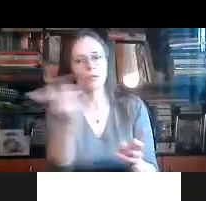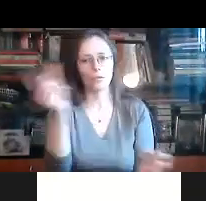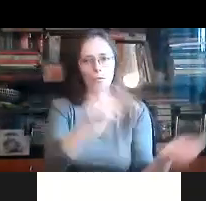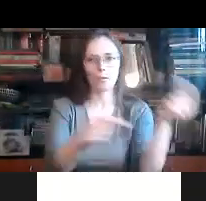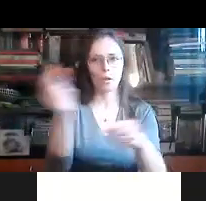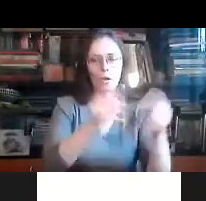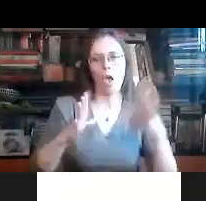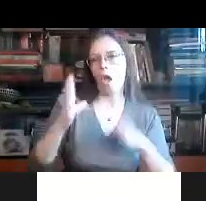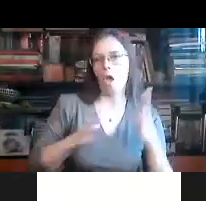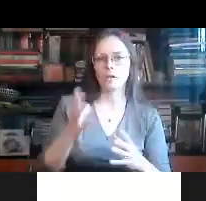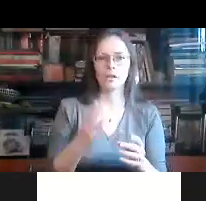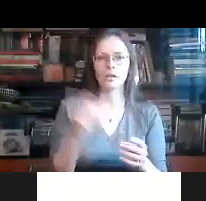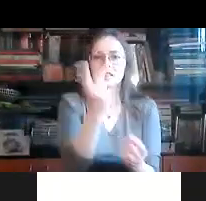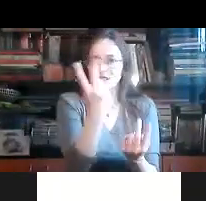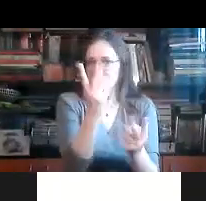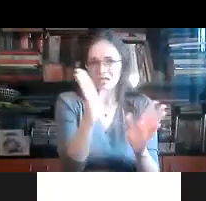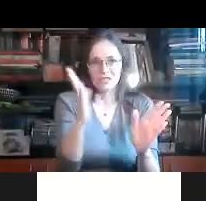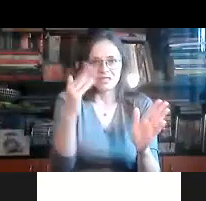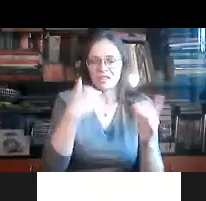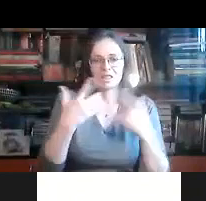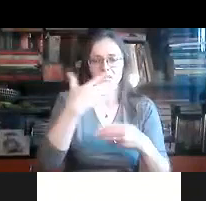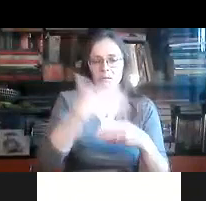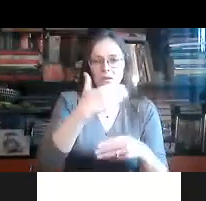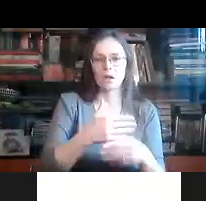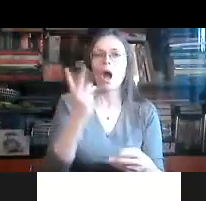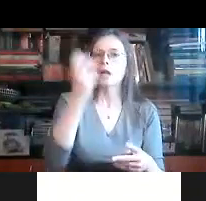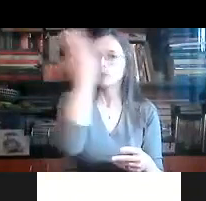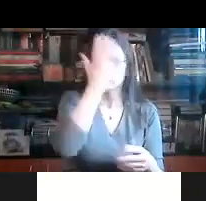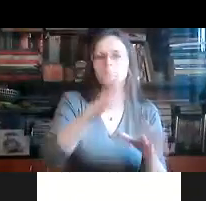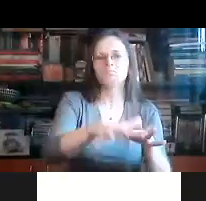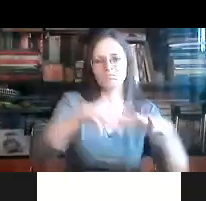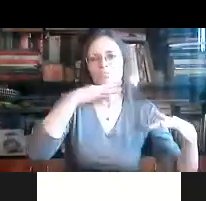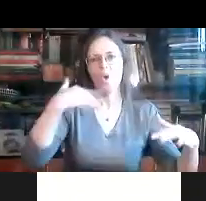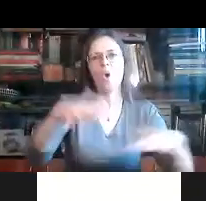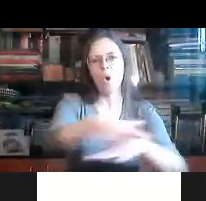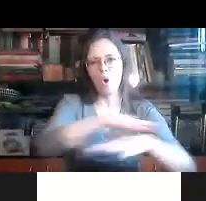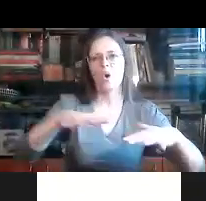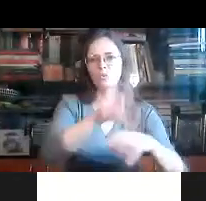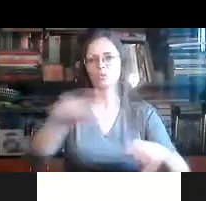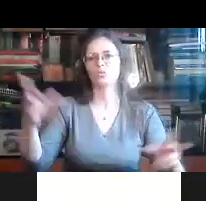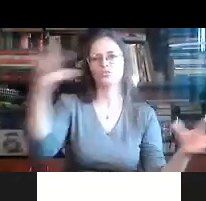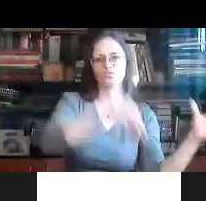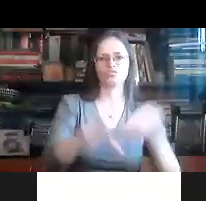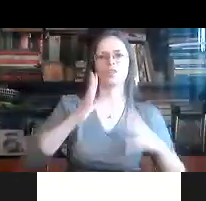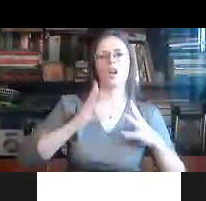людей. Я еще хотела сказать, что вот эти наши пандемические разговоры, они